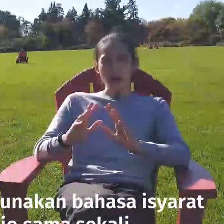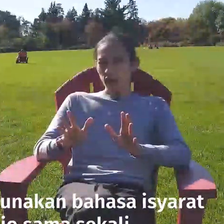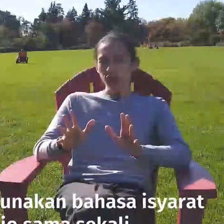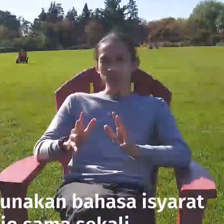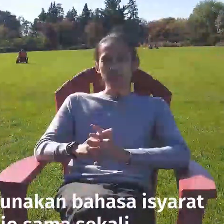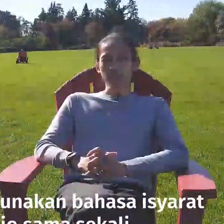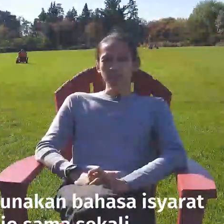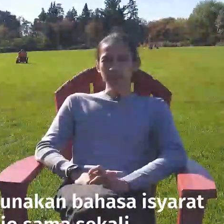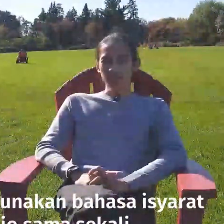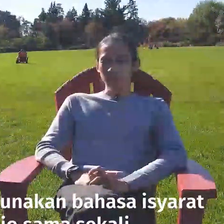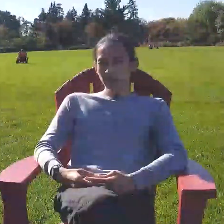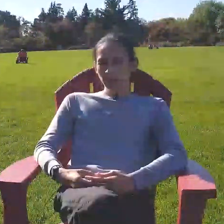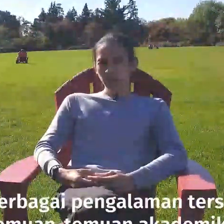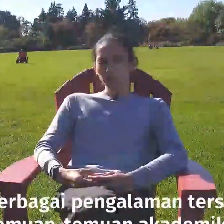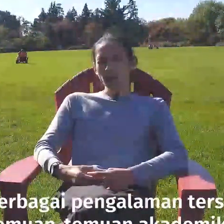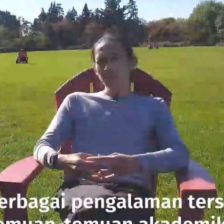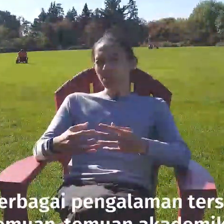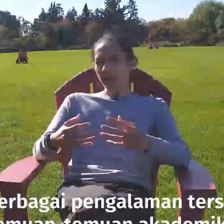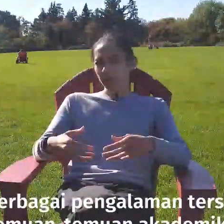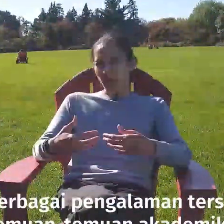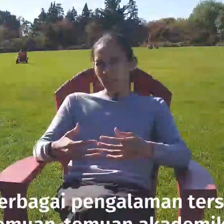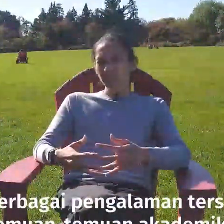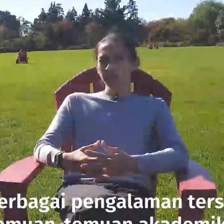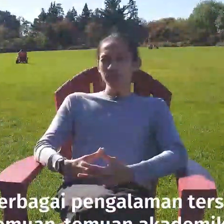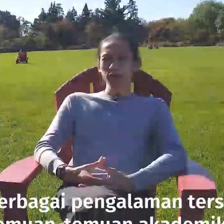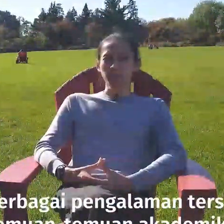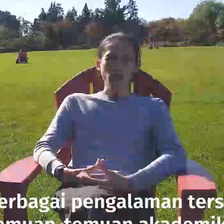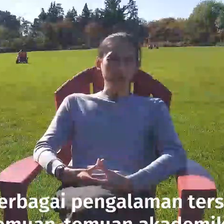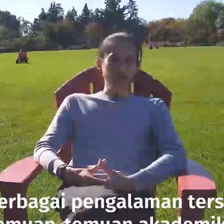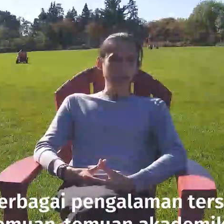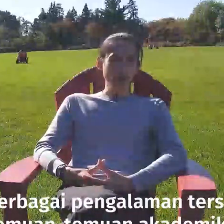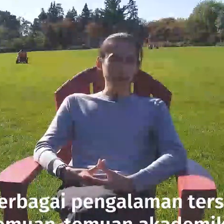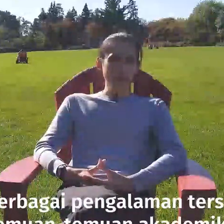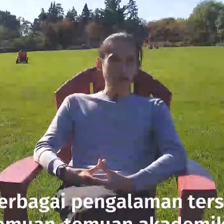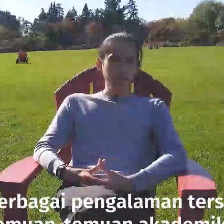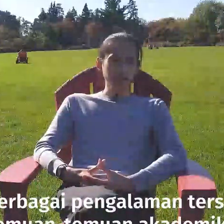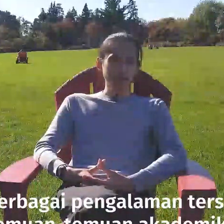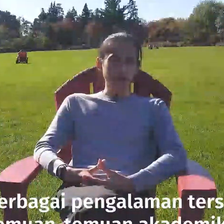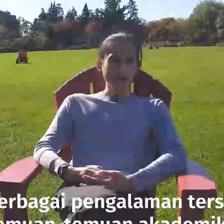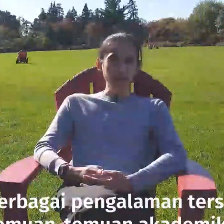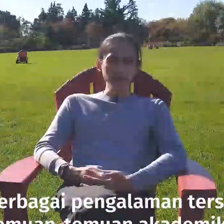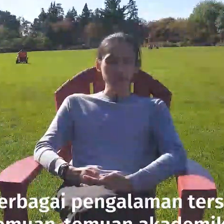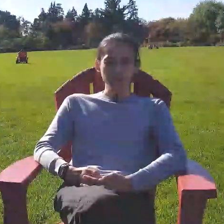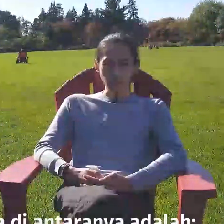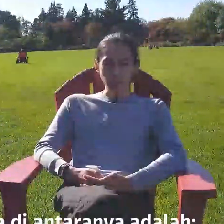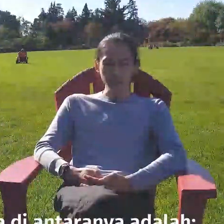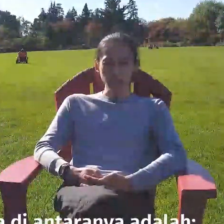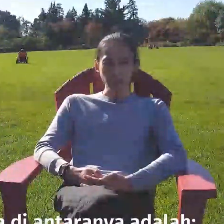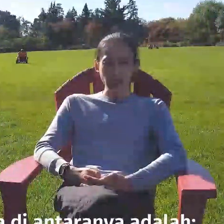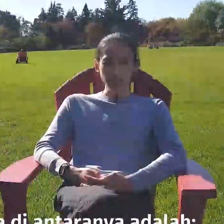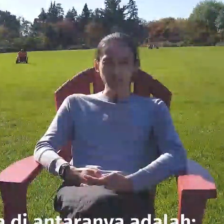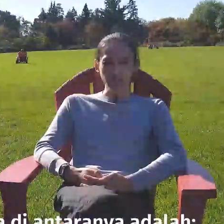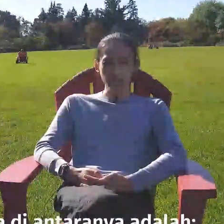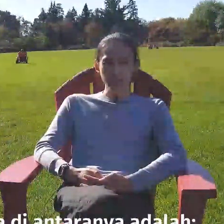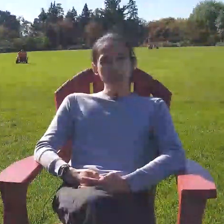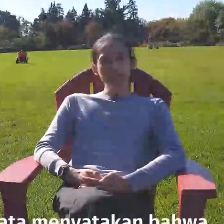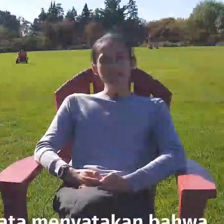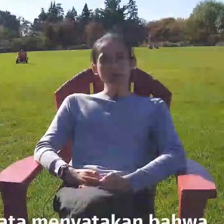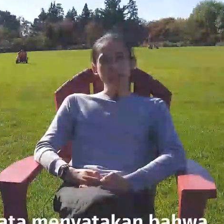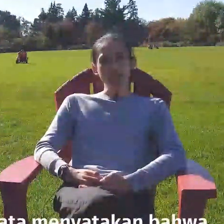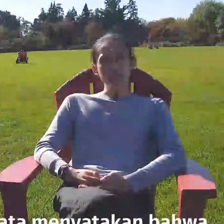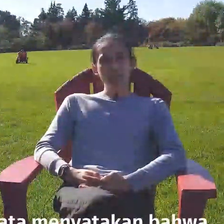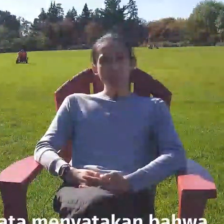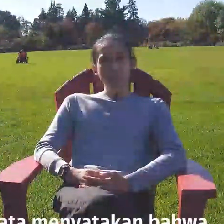tanpa audio sama sekali Nah berbagai pengalaman tersebut diperkuat oleh temuan-temuan akademik beberapa di antaranya adalah